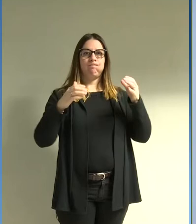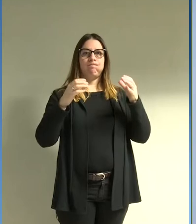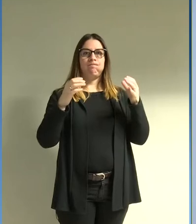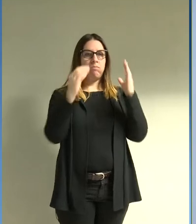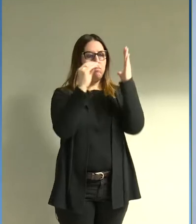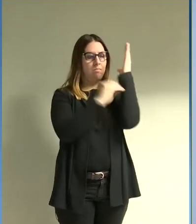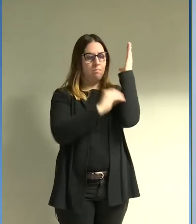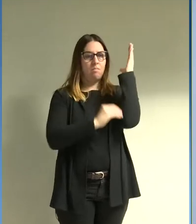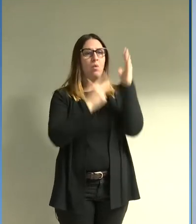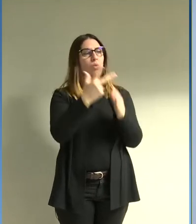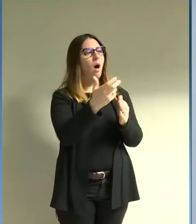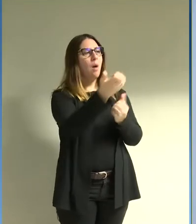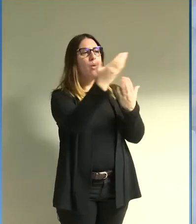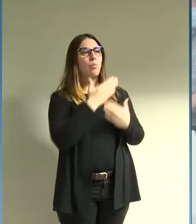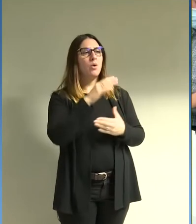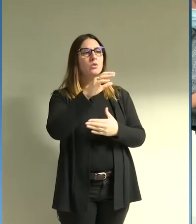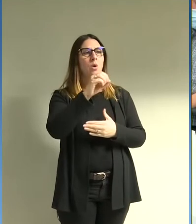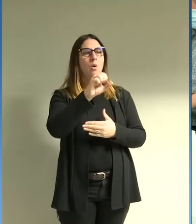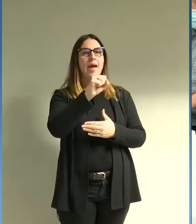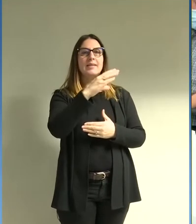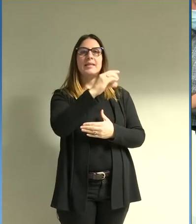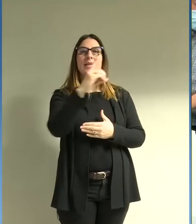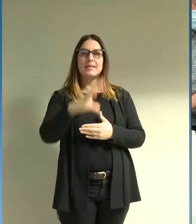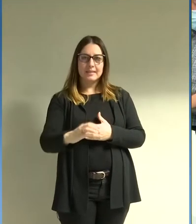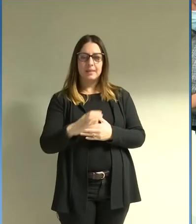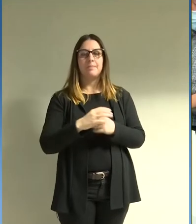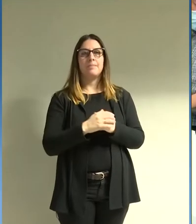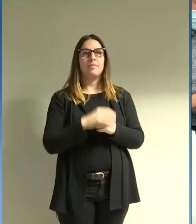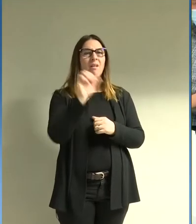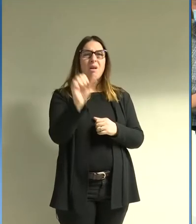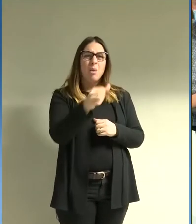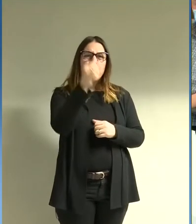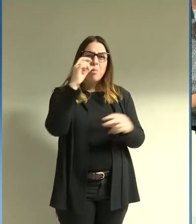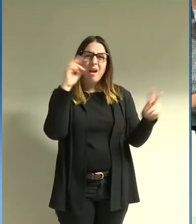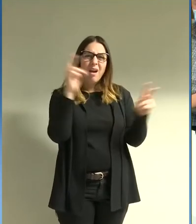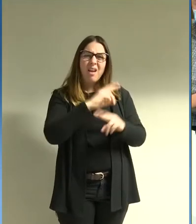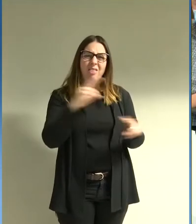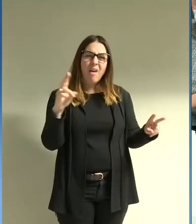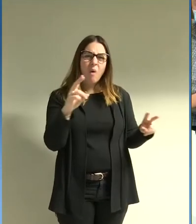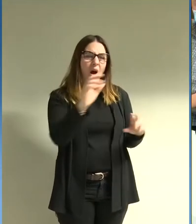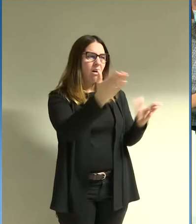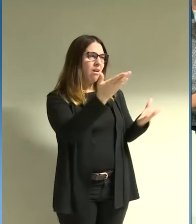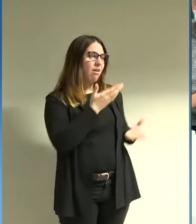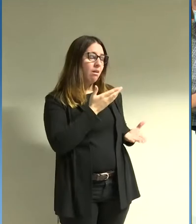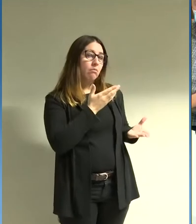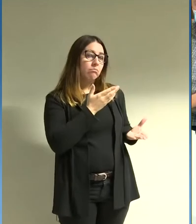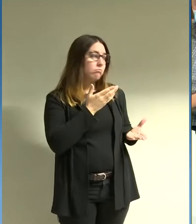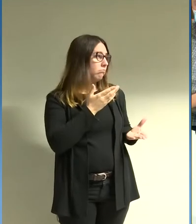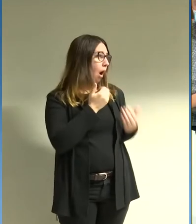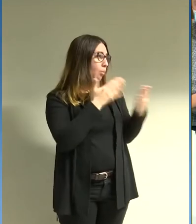hausse et des décès alors sur le premier qui n'a absolument rien à voir avec la délibération nous allons proposant de voter